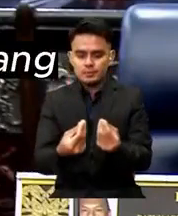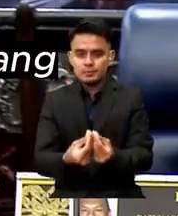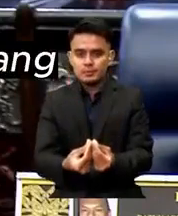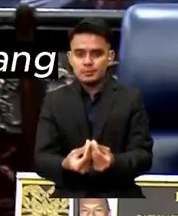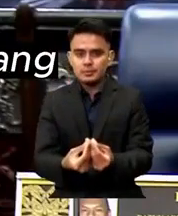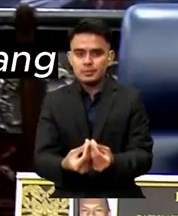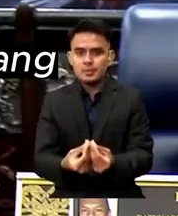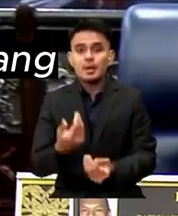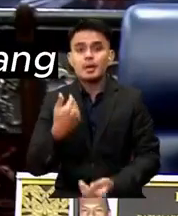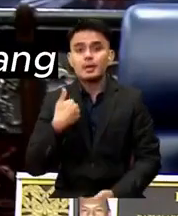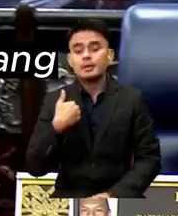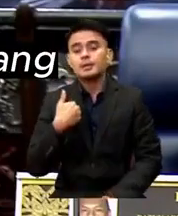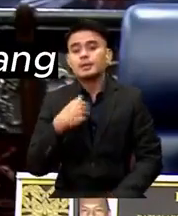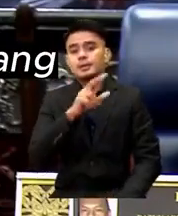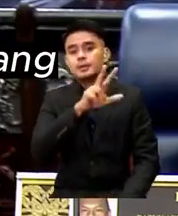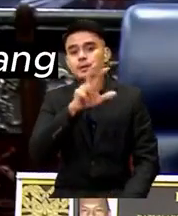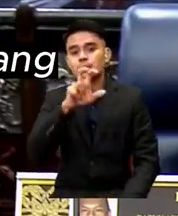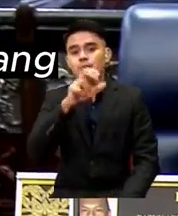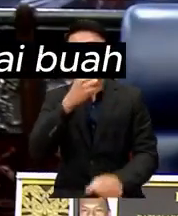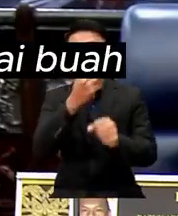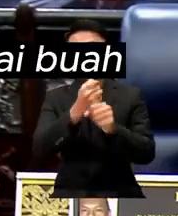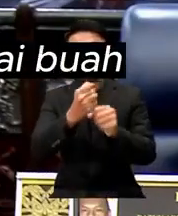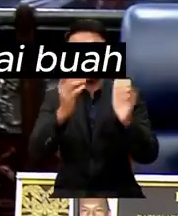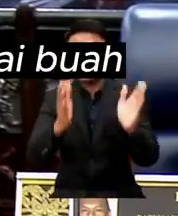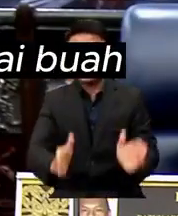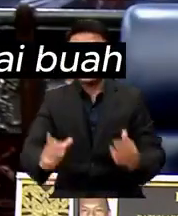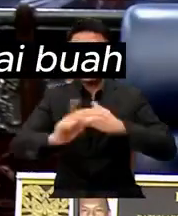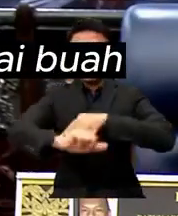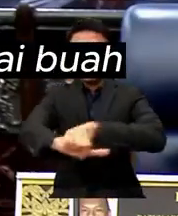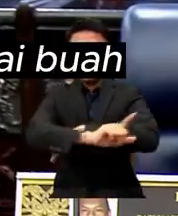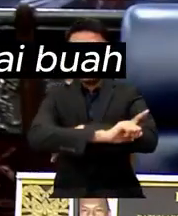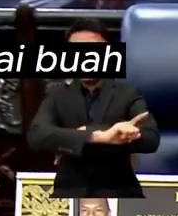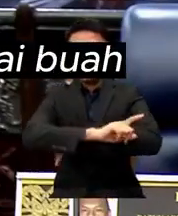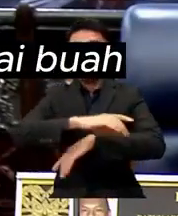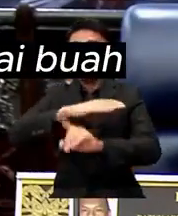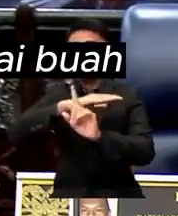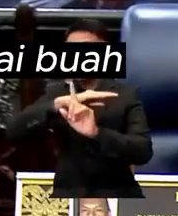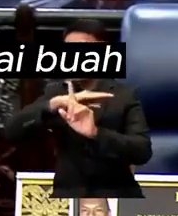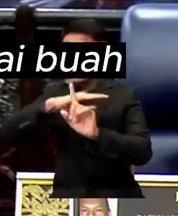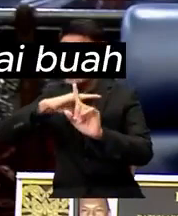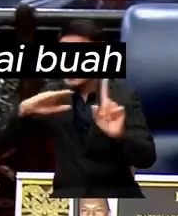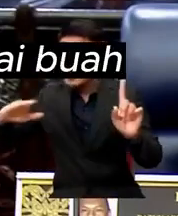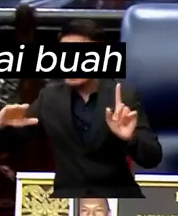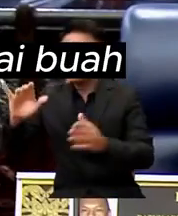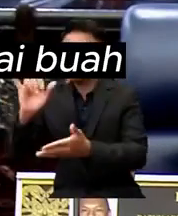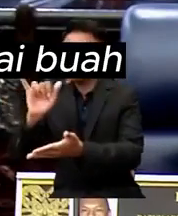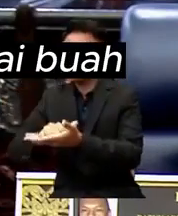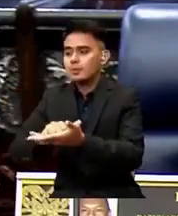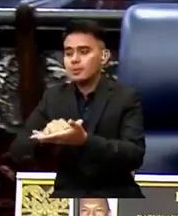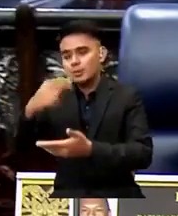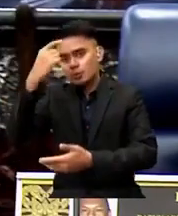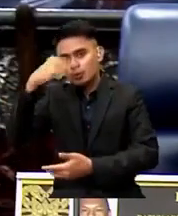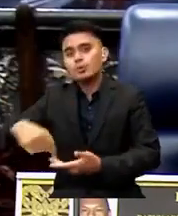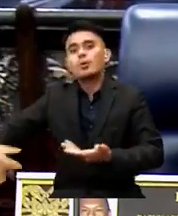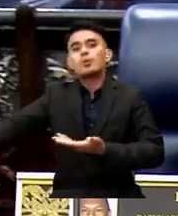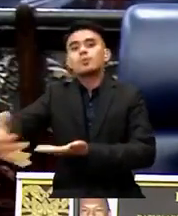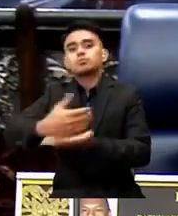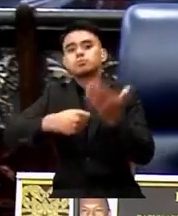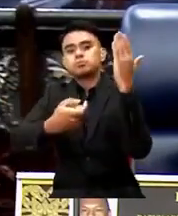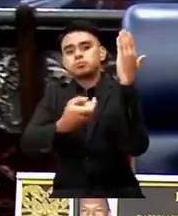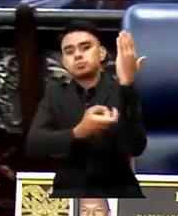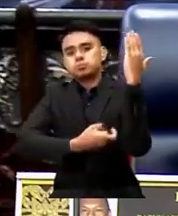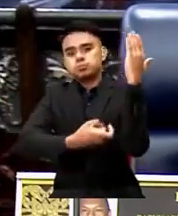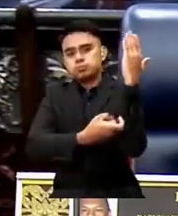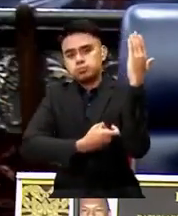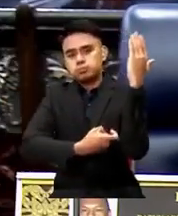ada 300 pekerja dalam sesuatu ladang, setengah daripada itu adalah untuk meraih buah dan untuk